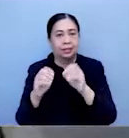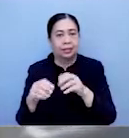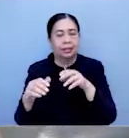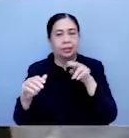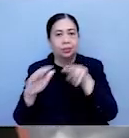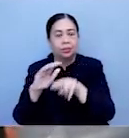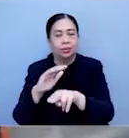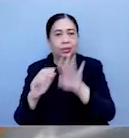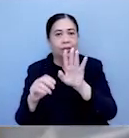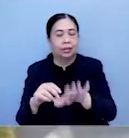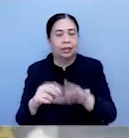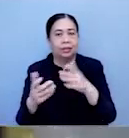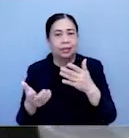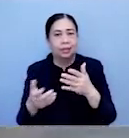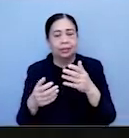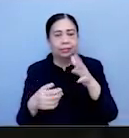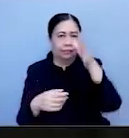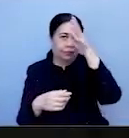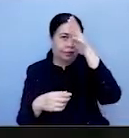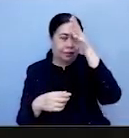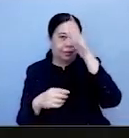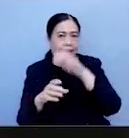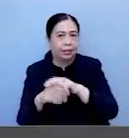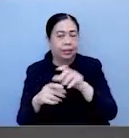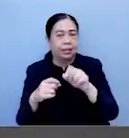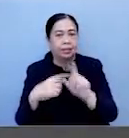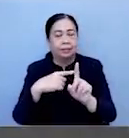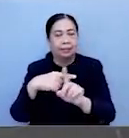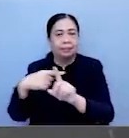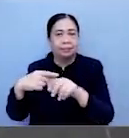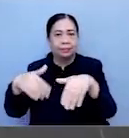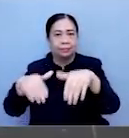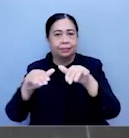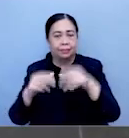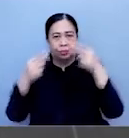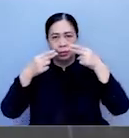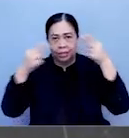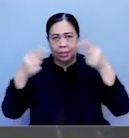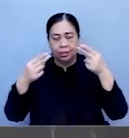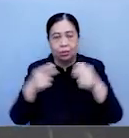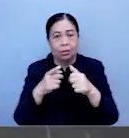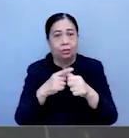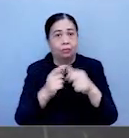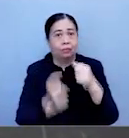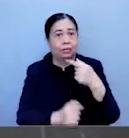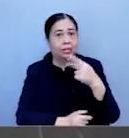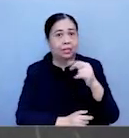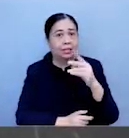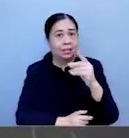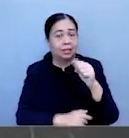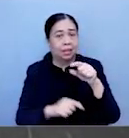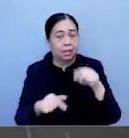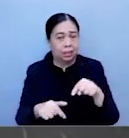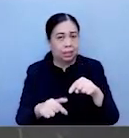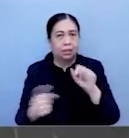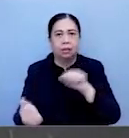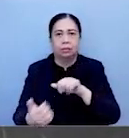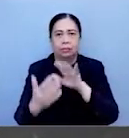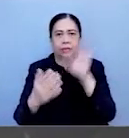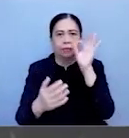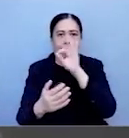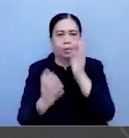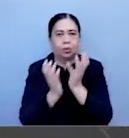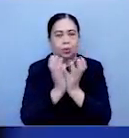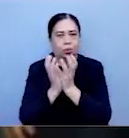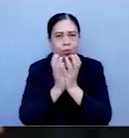ni dating Pangulong Ferdinand Marcos Sr. sa libingan ng mga bayani. Ang unang agenda rito ni Marcos Jr. ang pagharap sa Filipino community